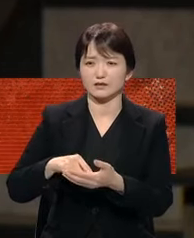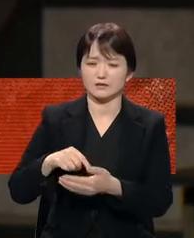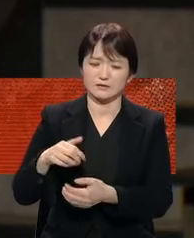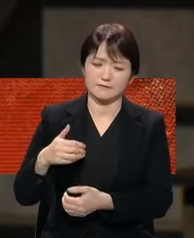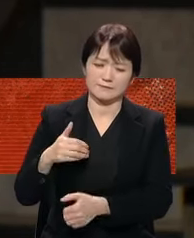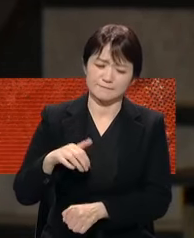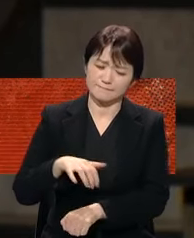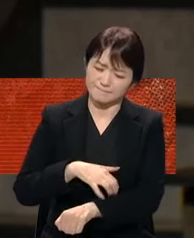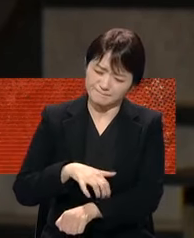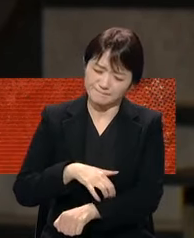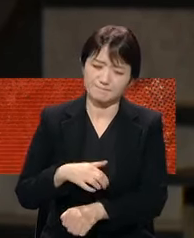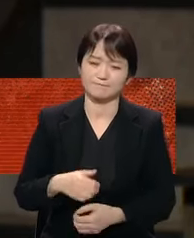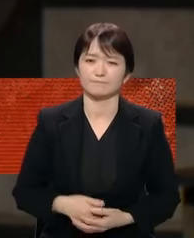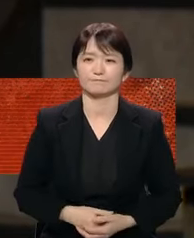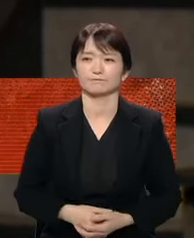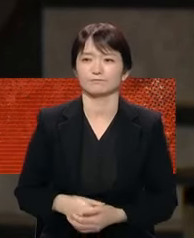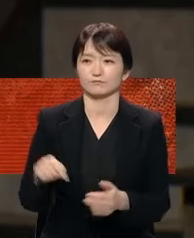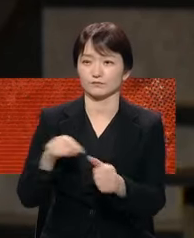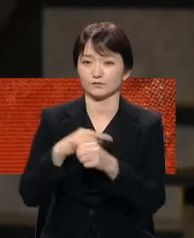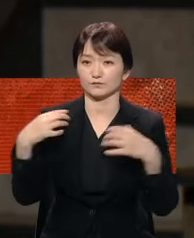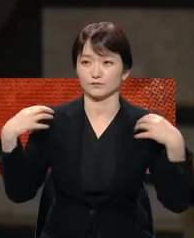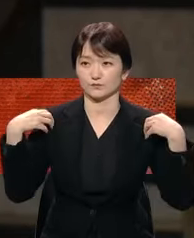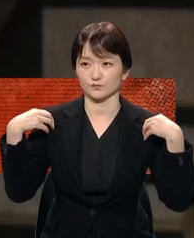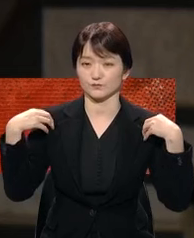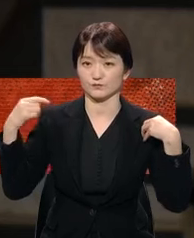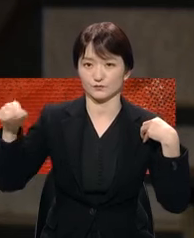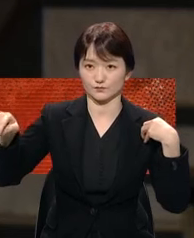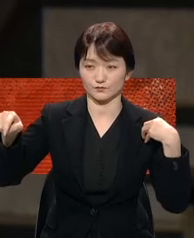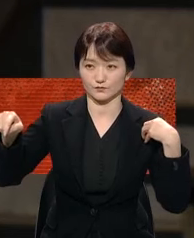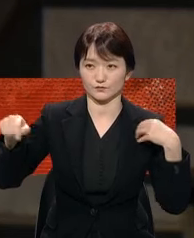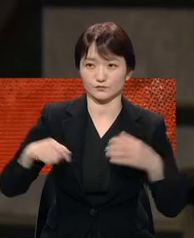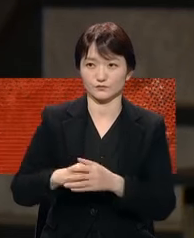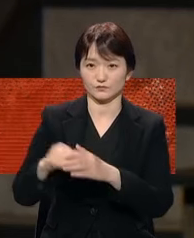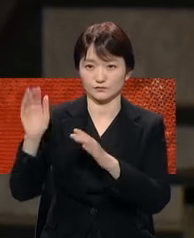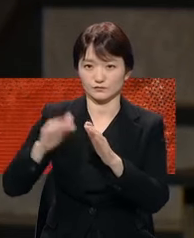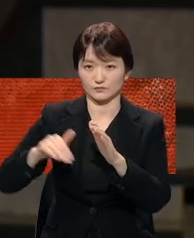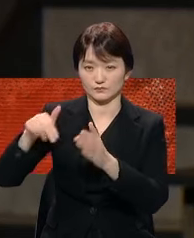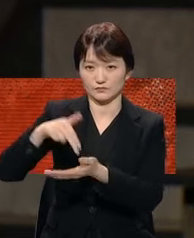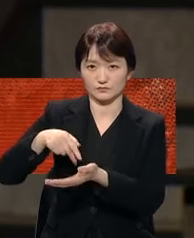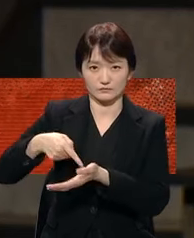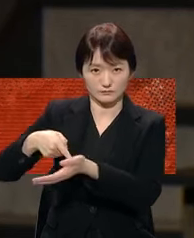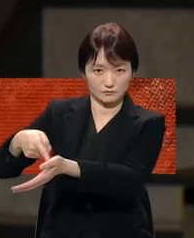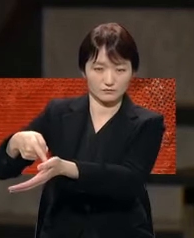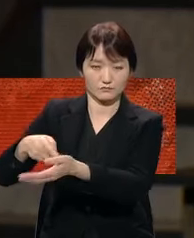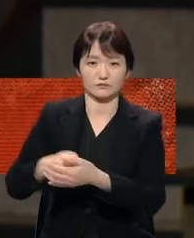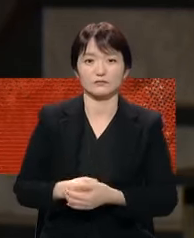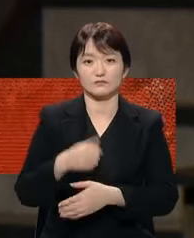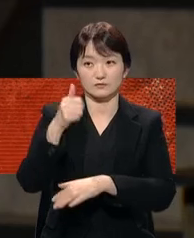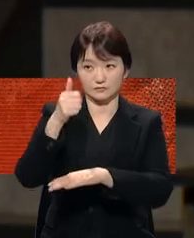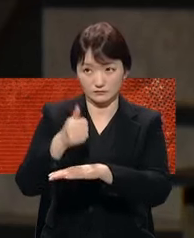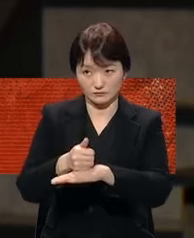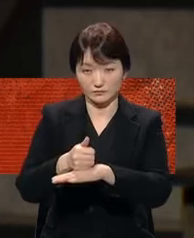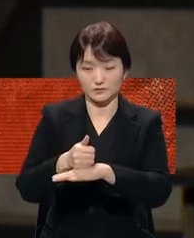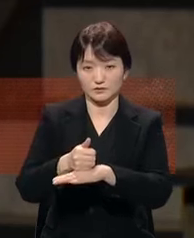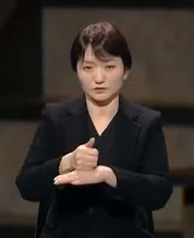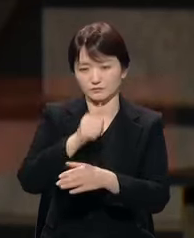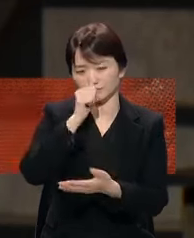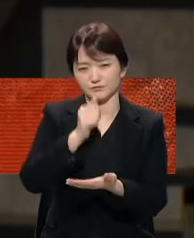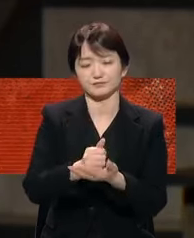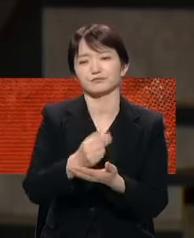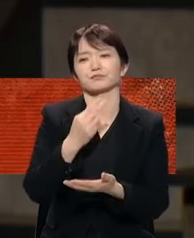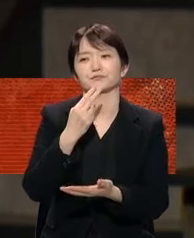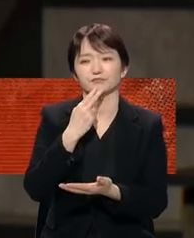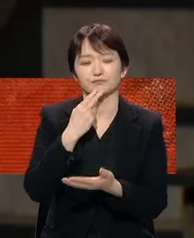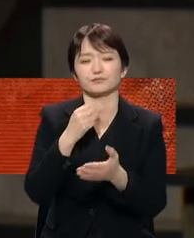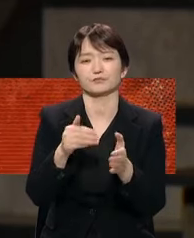건데 예. 결국 교육청을 그 통해서 정식으로 제기한 그런 문제이기 때문에 결론적으로는 혐의 없음 처분으로